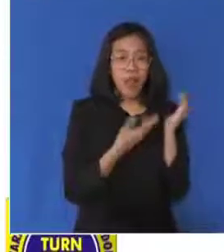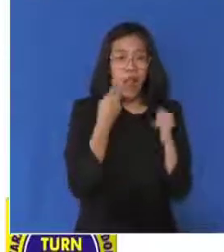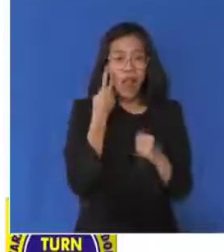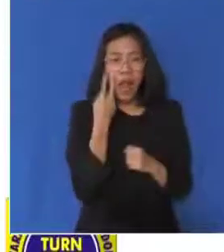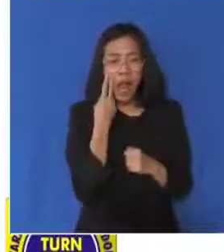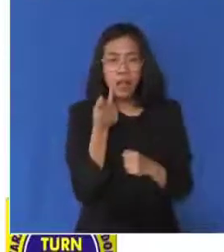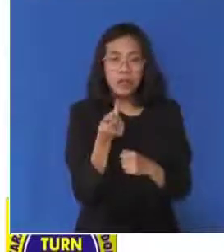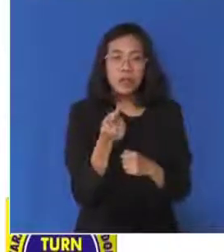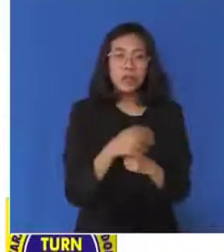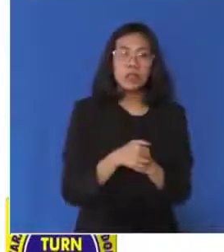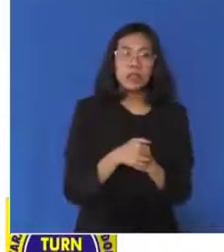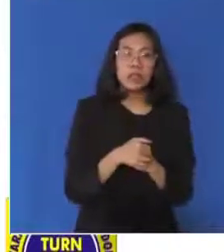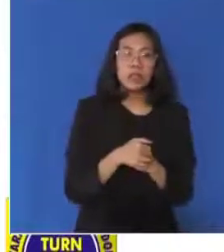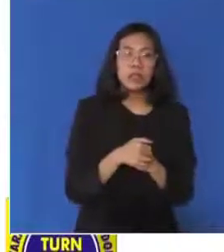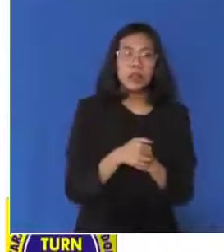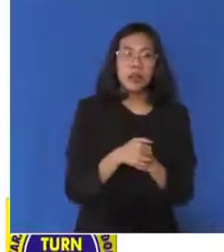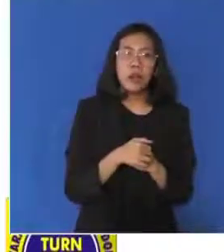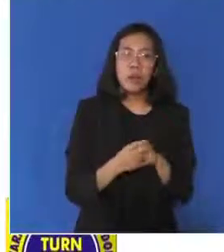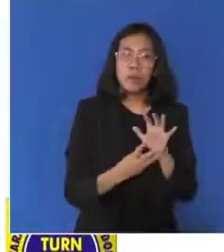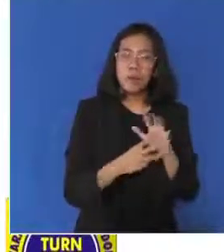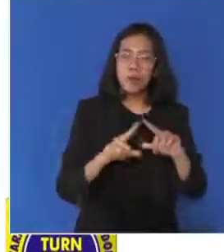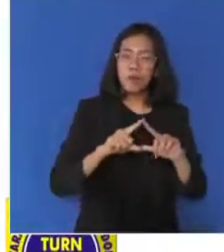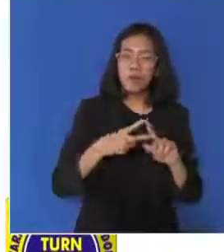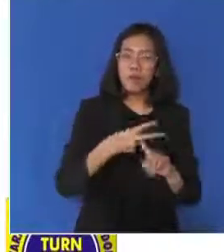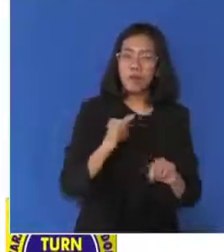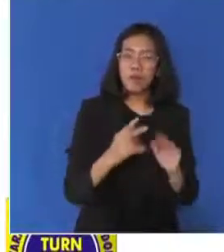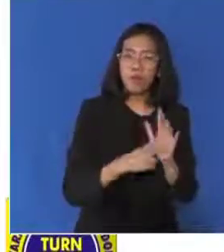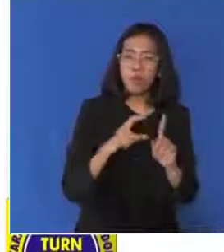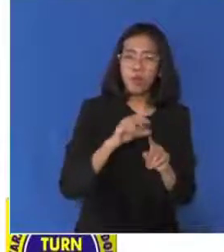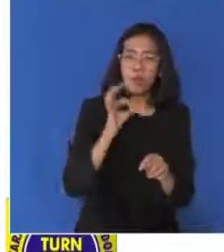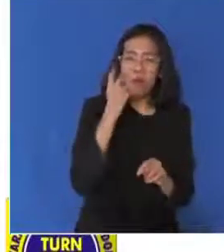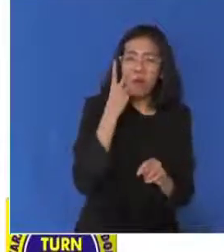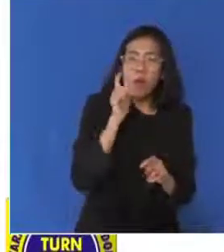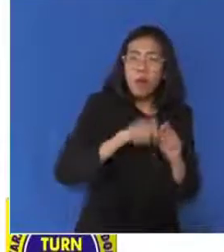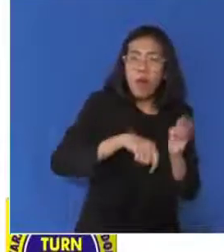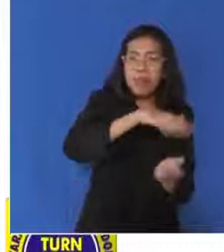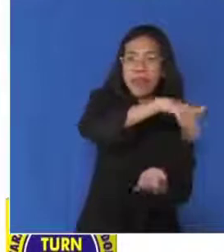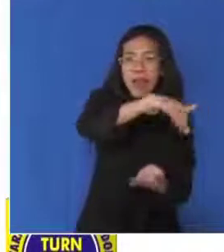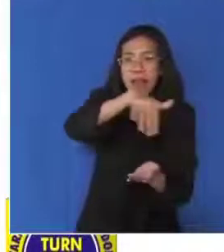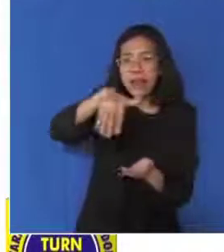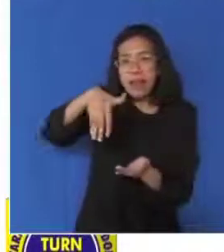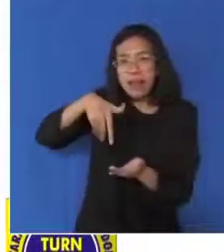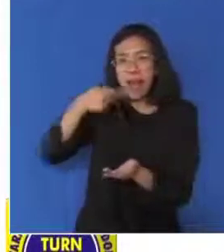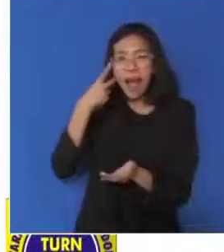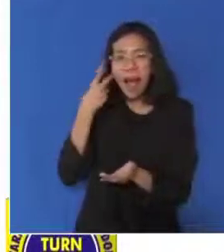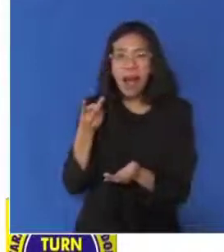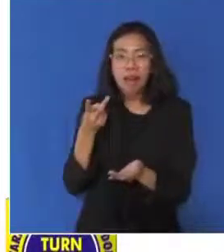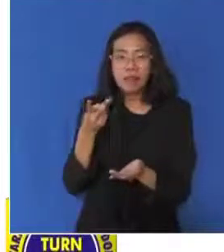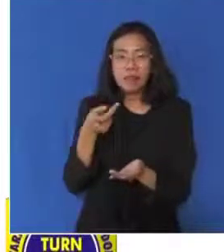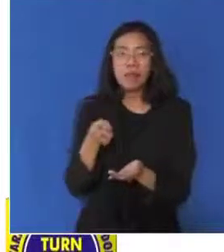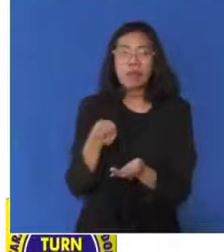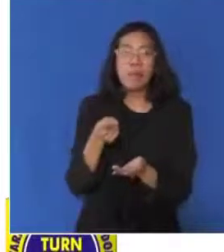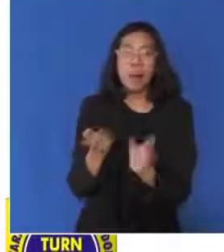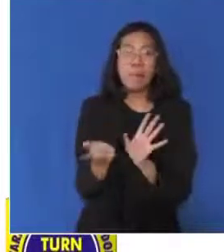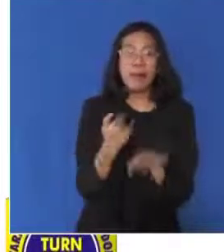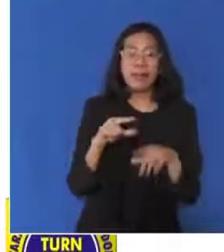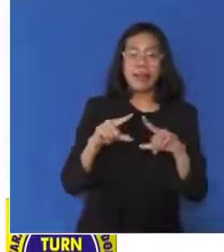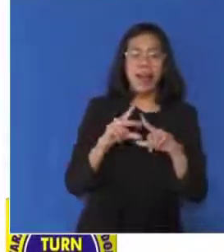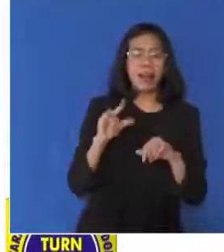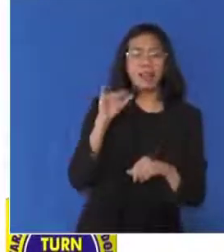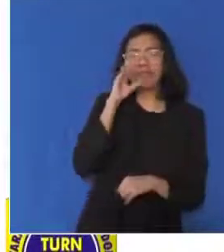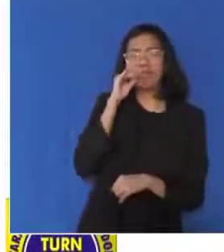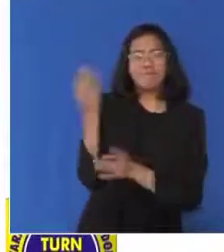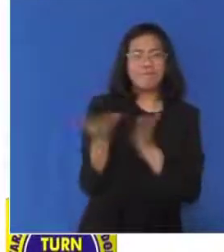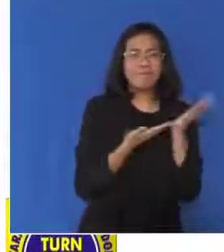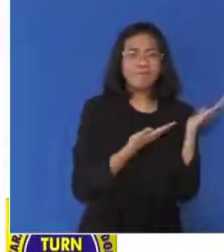tuh ada 301 Oh yang menyangkut mengenai covert 19 ini nah kembali ke Mas hari kita